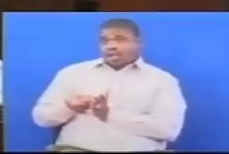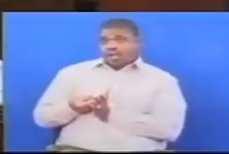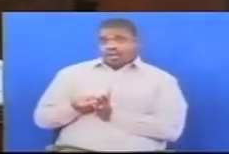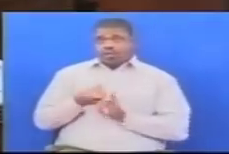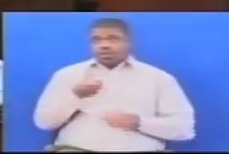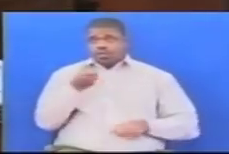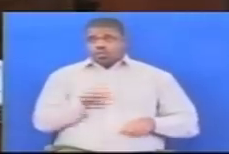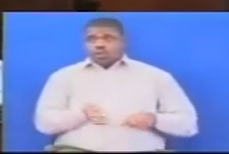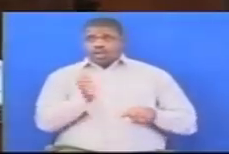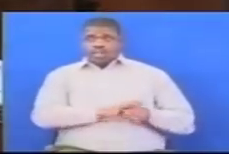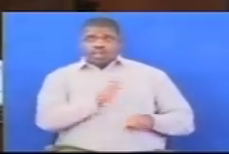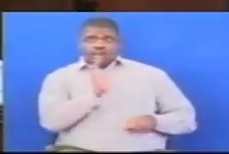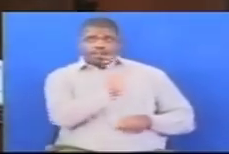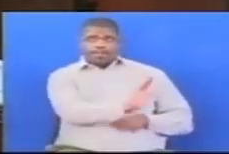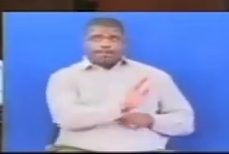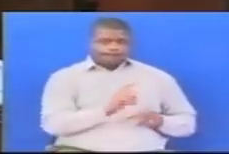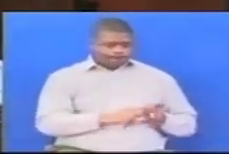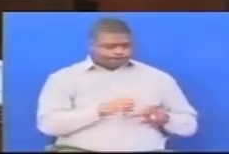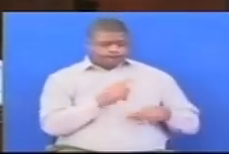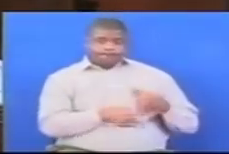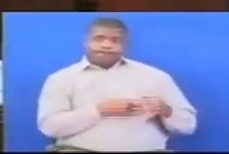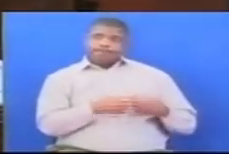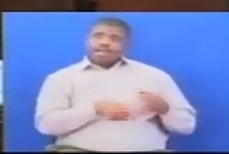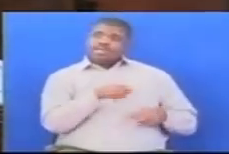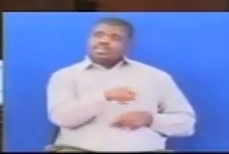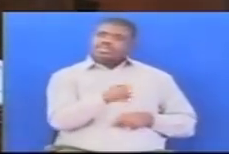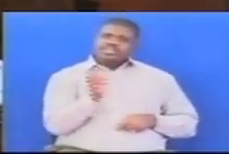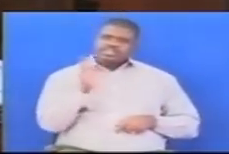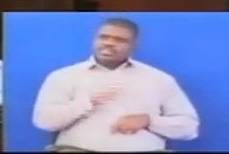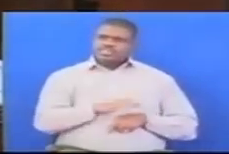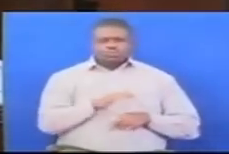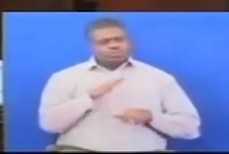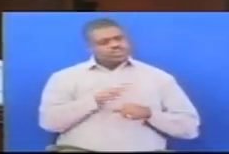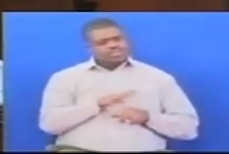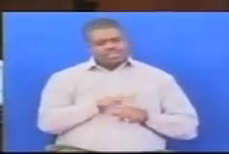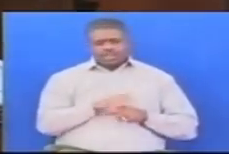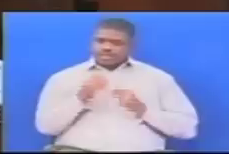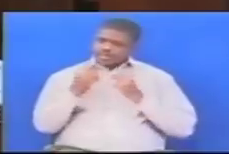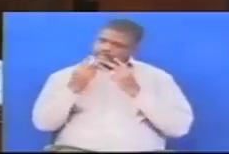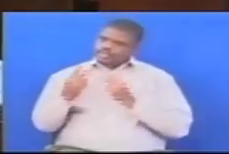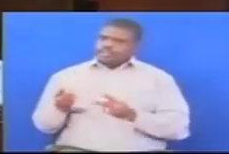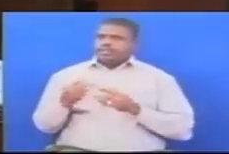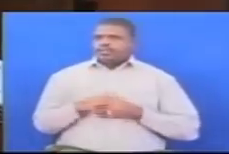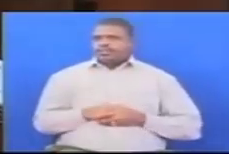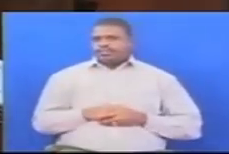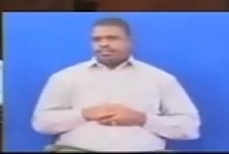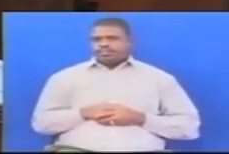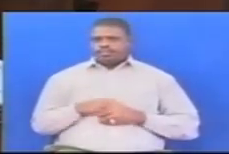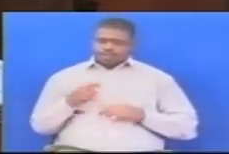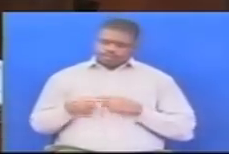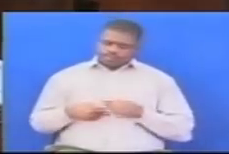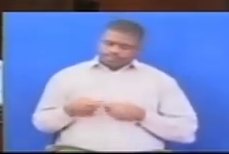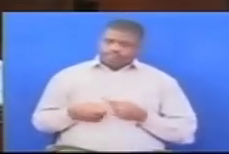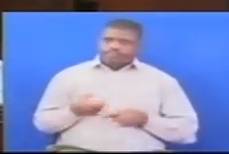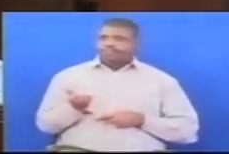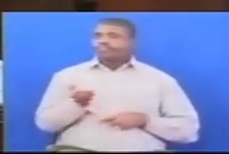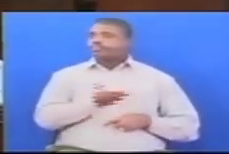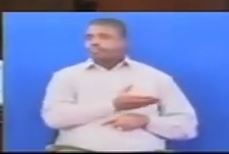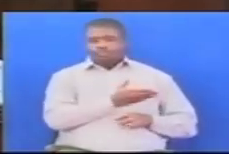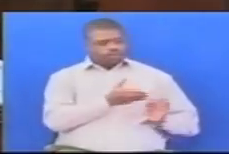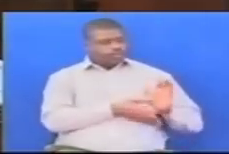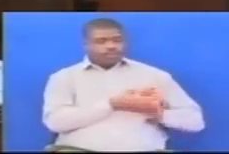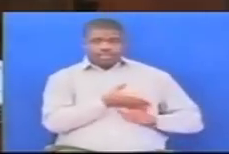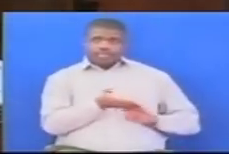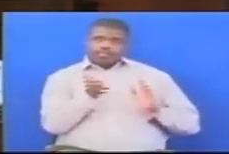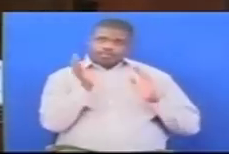wataalamu wako, mradi huu ni wa siku nyingi. Ukitazama miradi mingine iliyoanza na